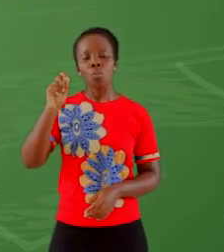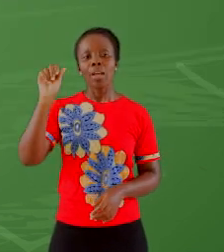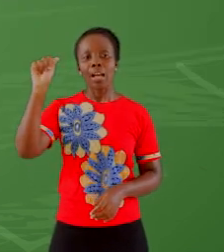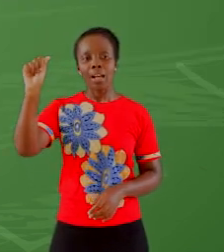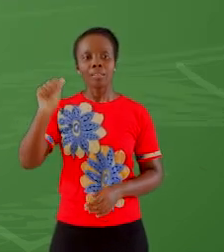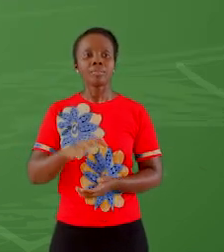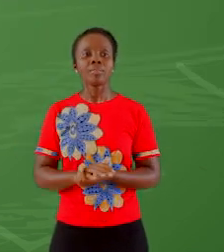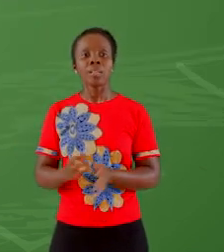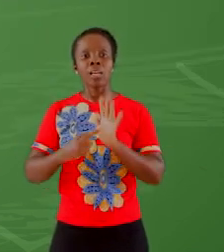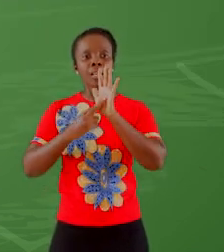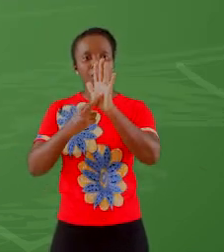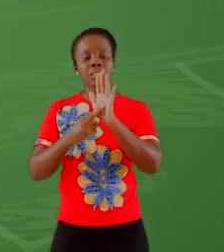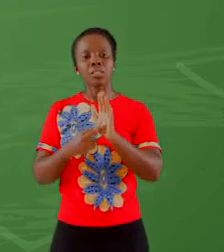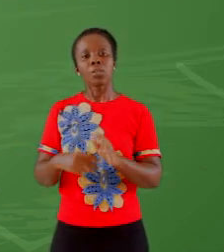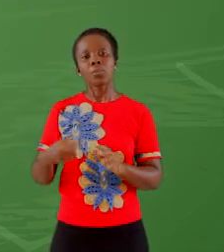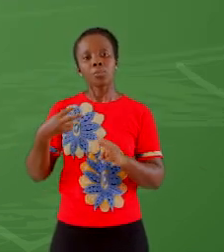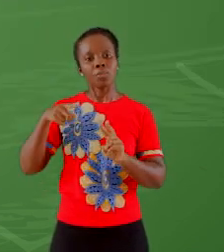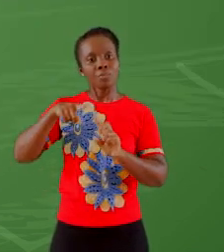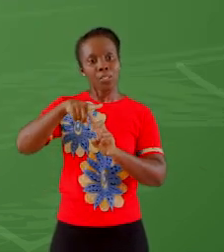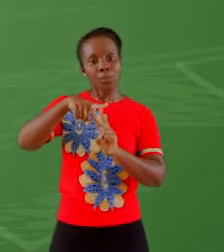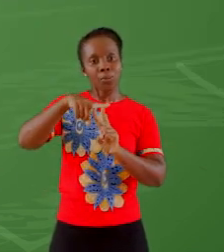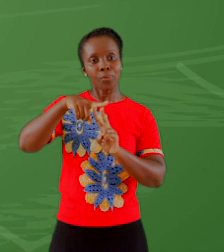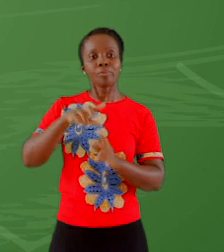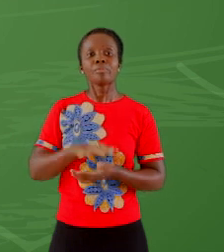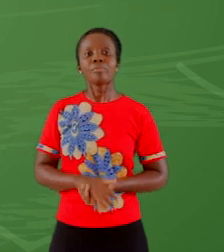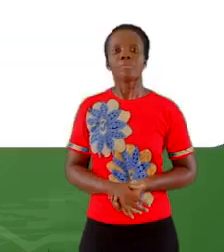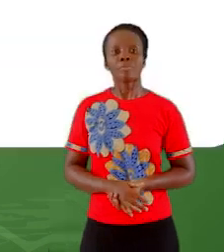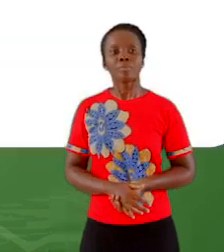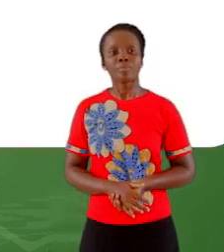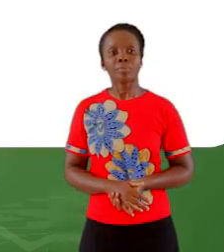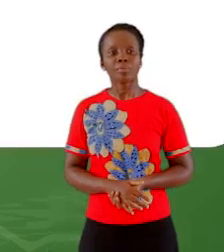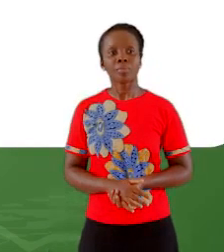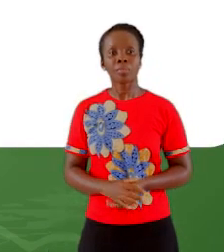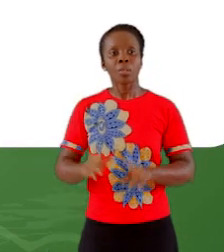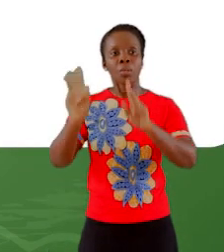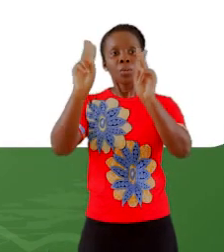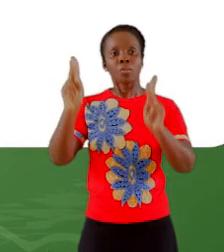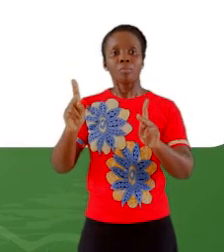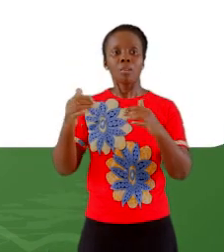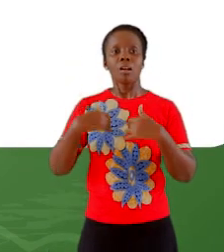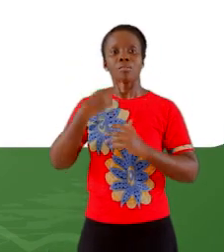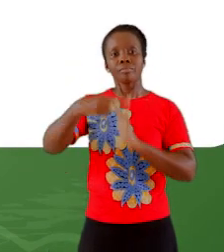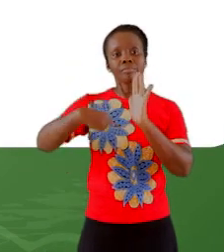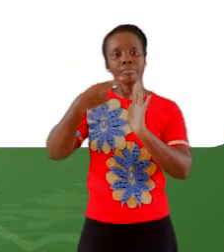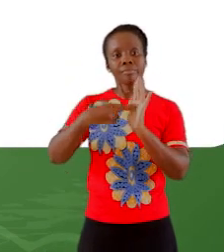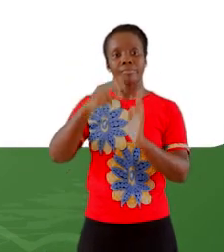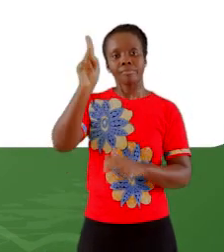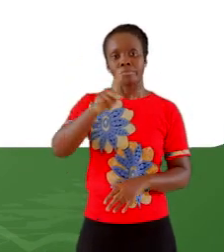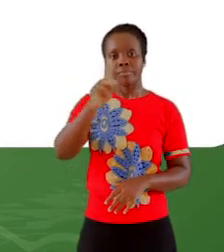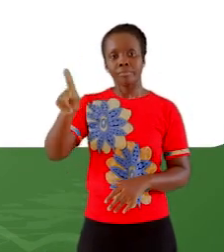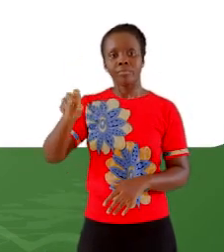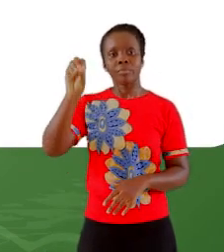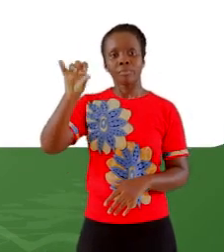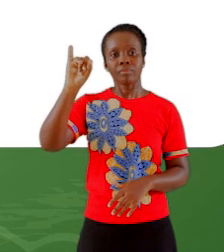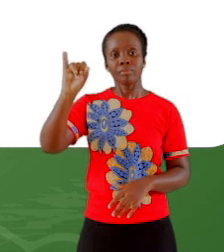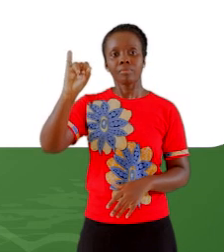grand A, représentation des vecteurs. Le plan est muni d'un repère orthonormé.